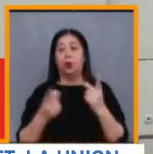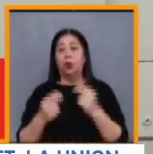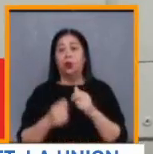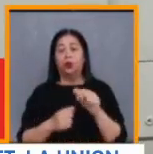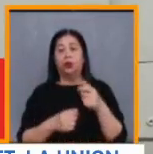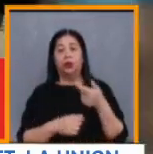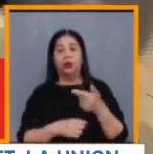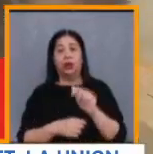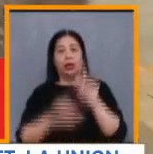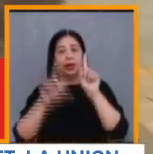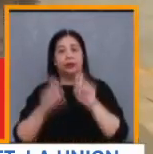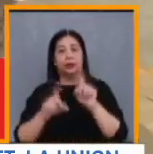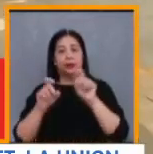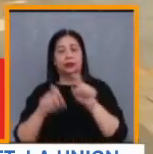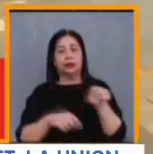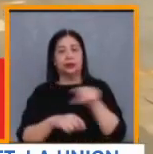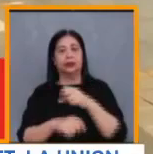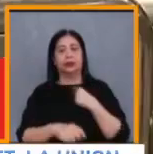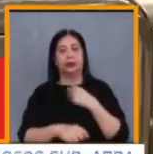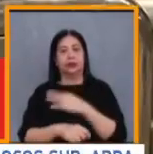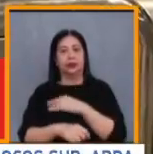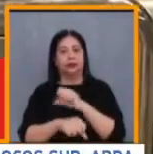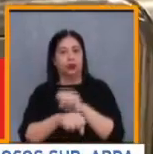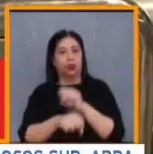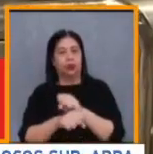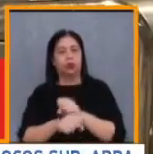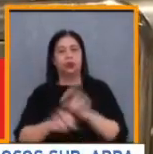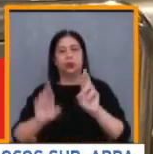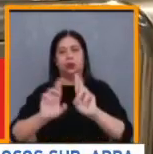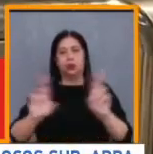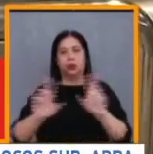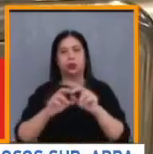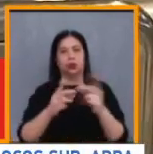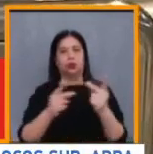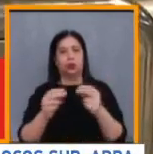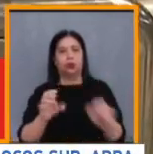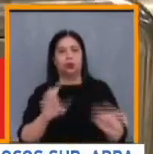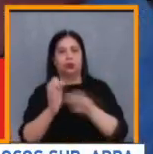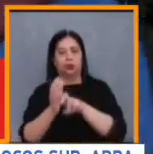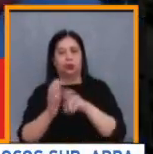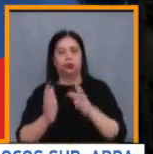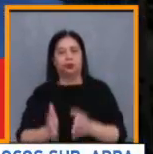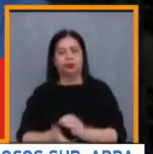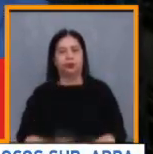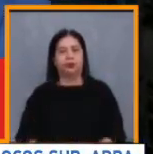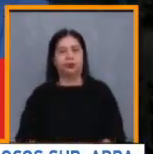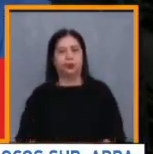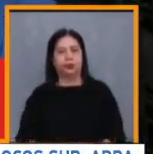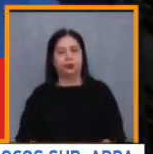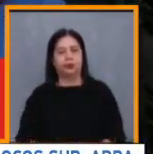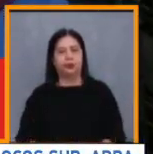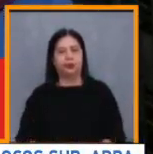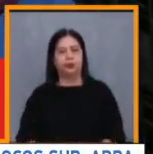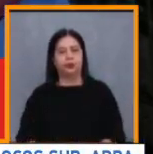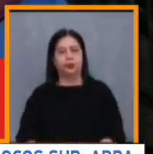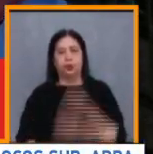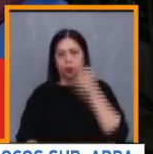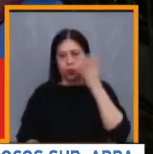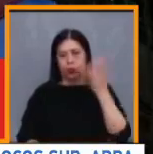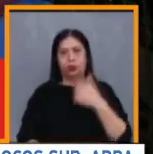kanilang mga tauhan at nakatakda rin itong gawin sa mga pasahero. Yo, pauwi lang ako. Kasi? Para malaman